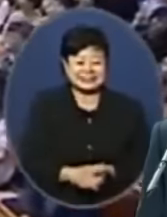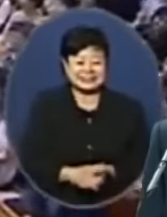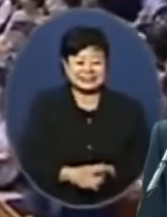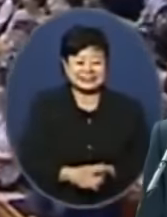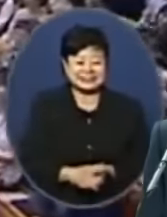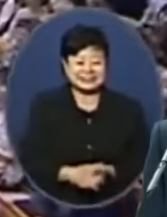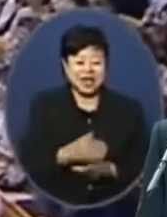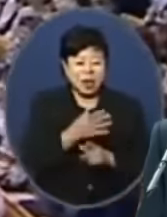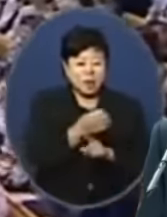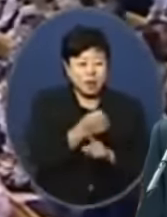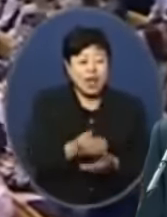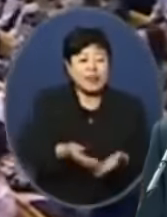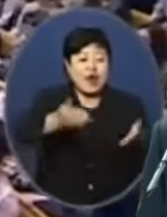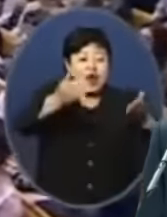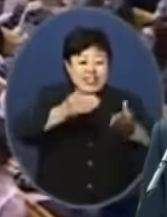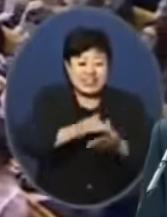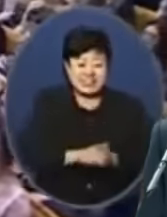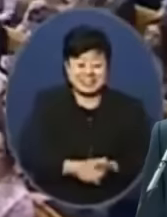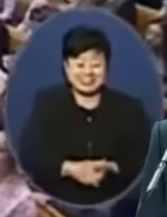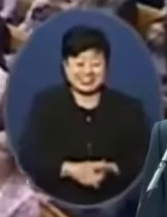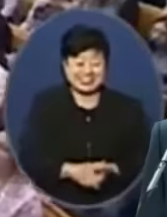이 보배 덩어리입니다, 이거.